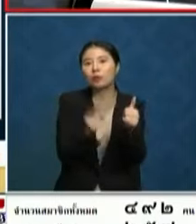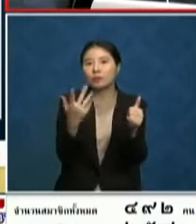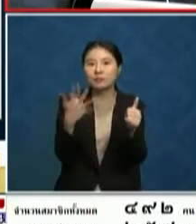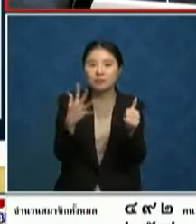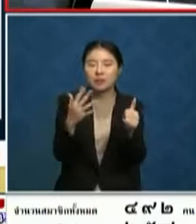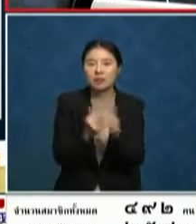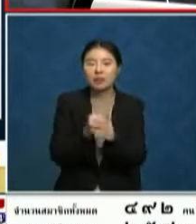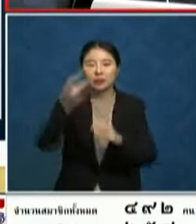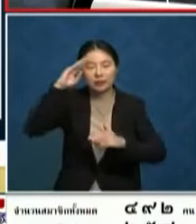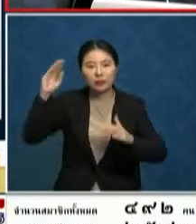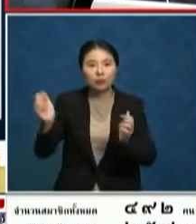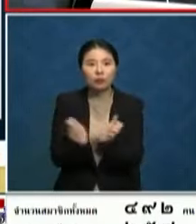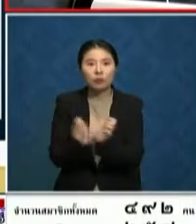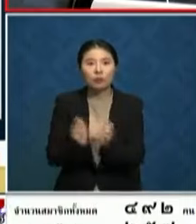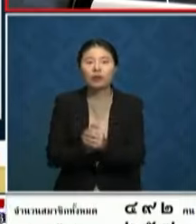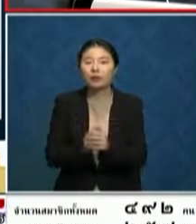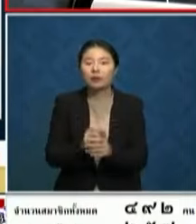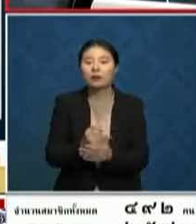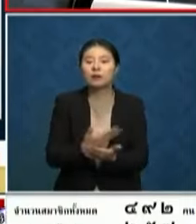ครับแล้วก็ได้รับการ